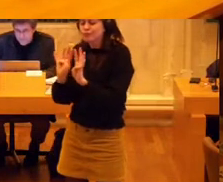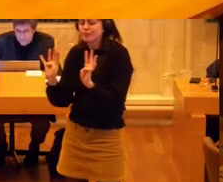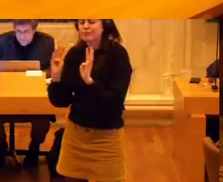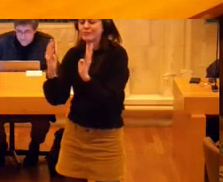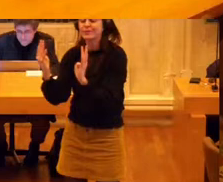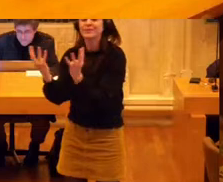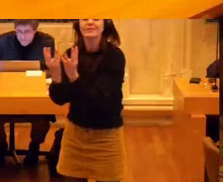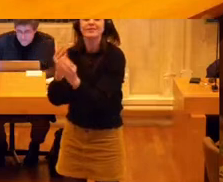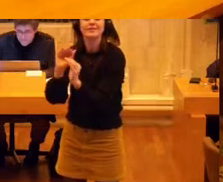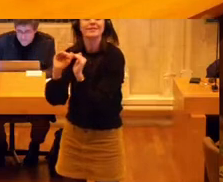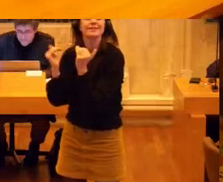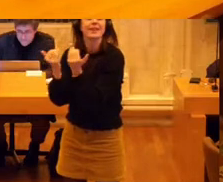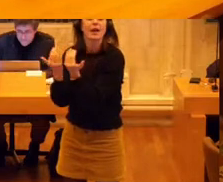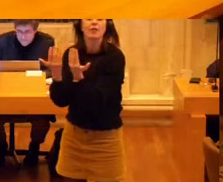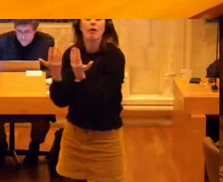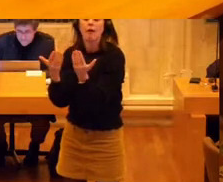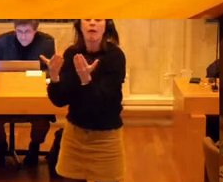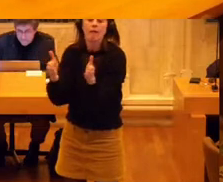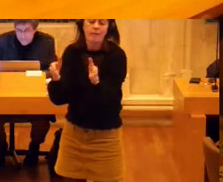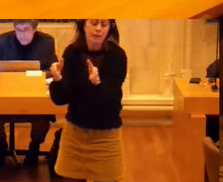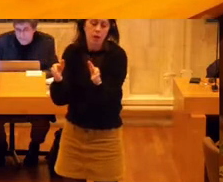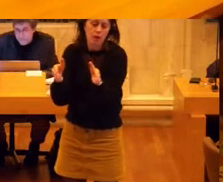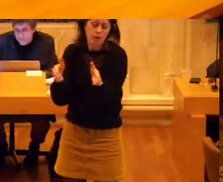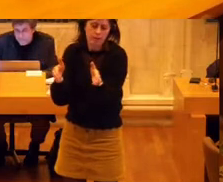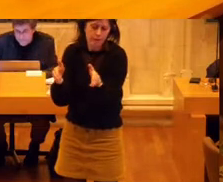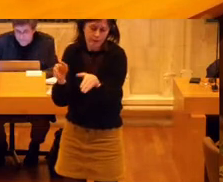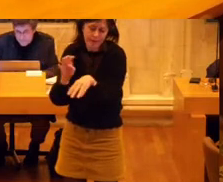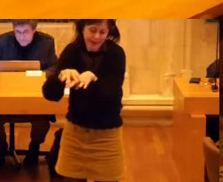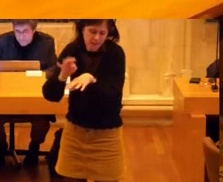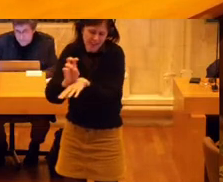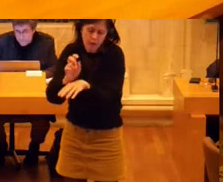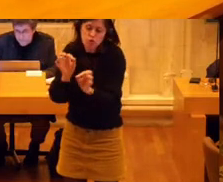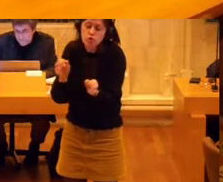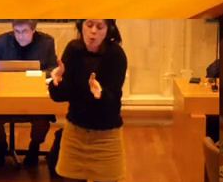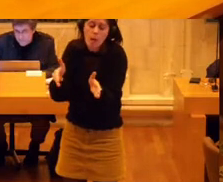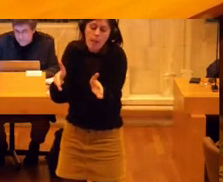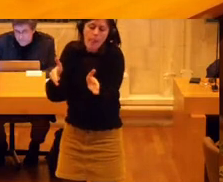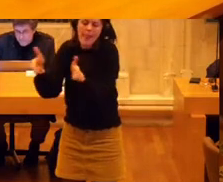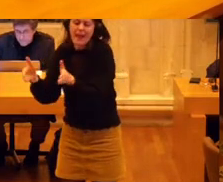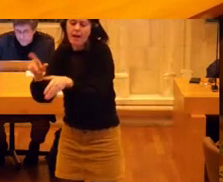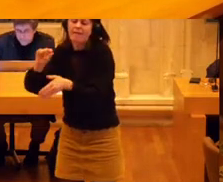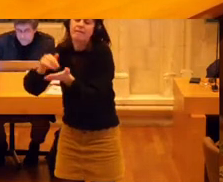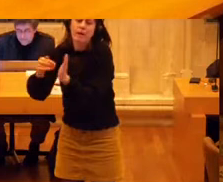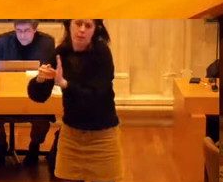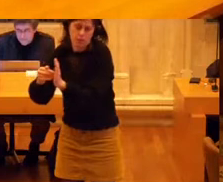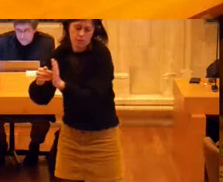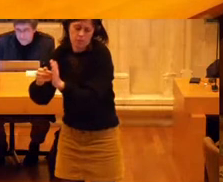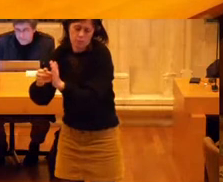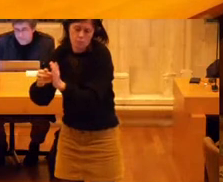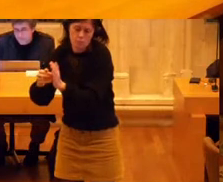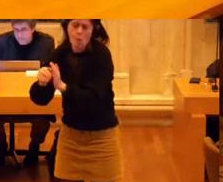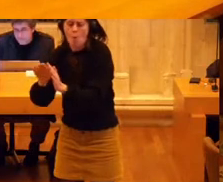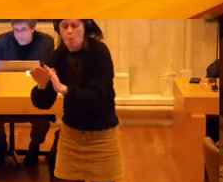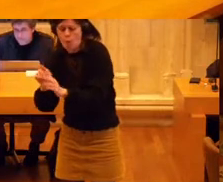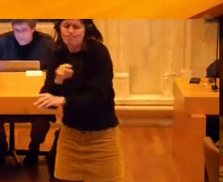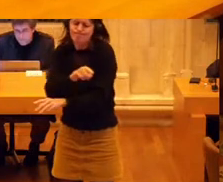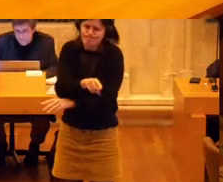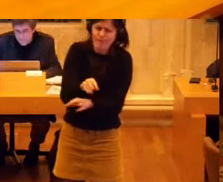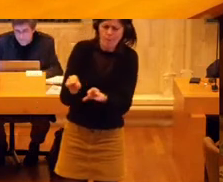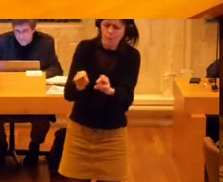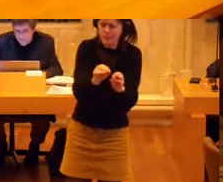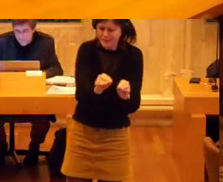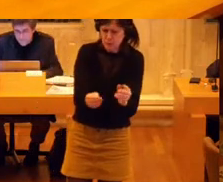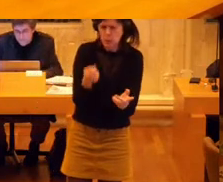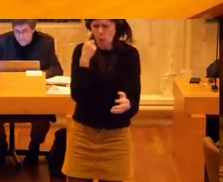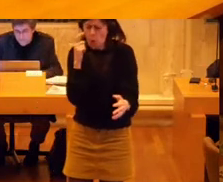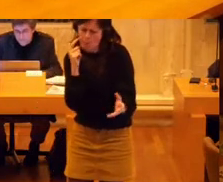aurait décalé de 20 mètres, hein, qui aurait été maintenu sur le quartier, on a pris le parti d'écouter les demandes et les remarques